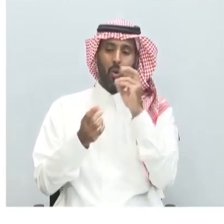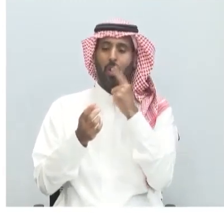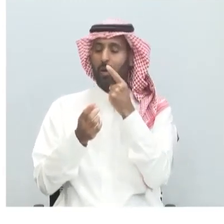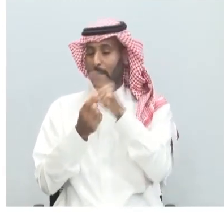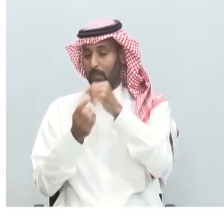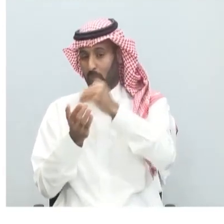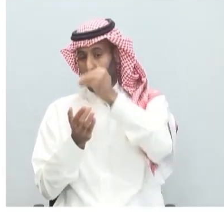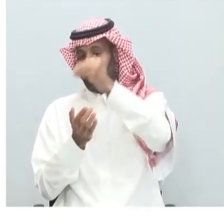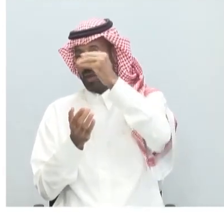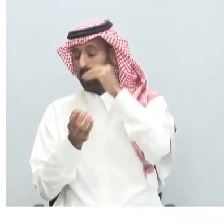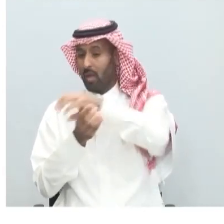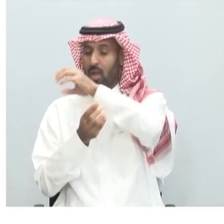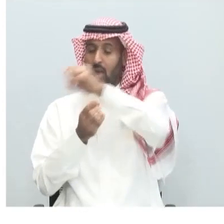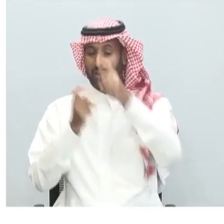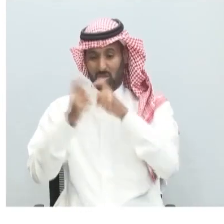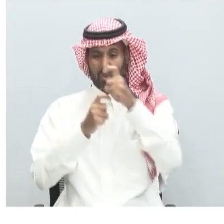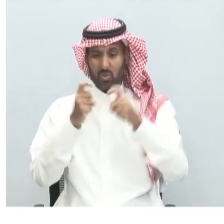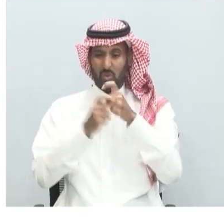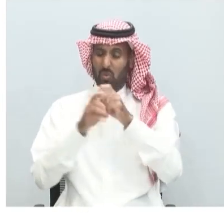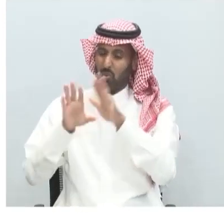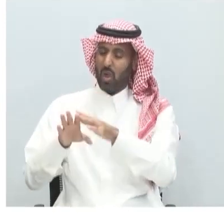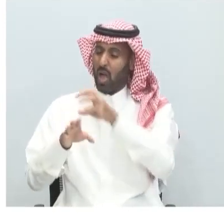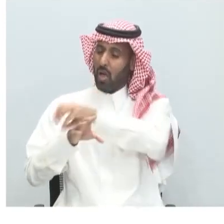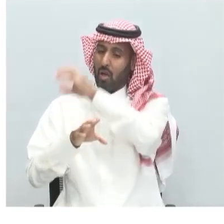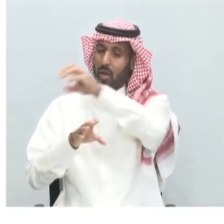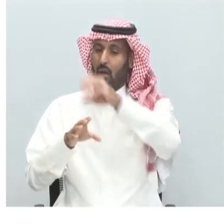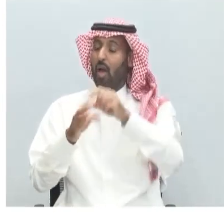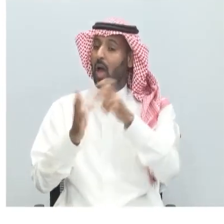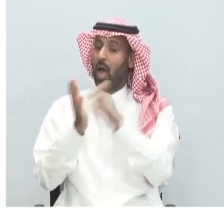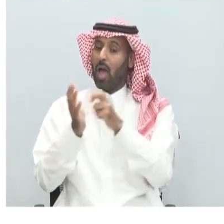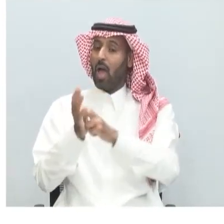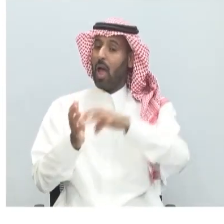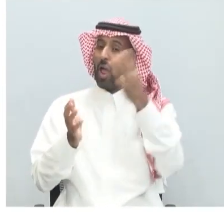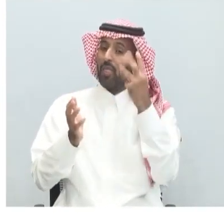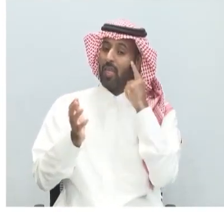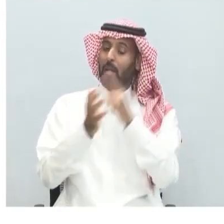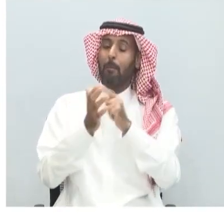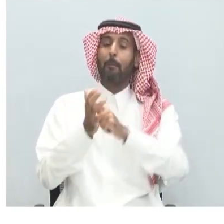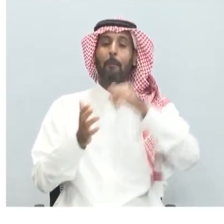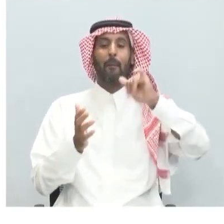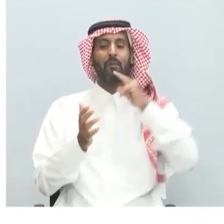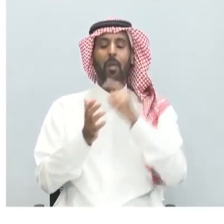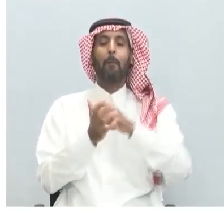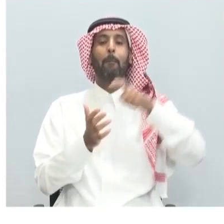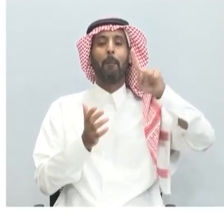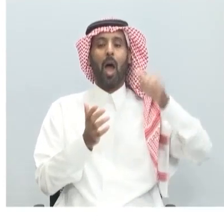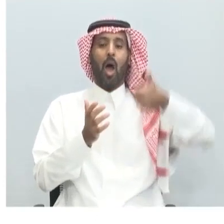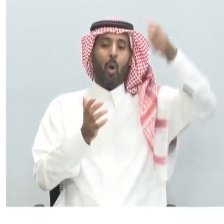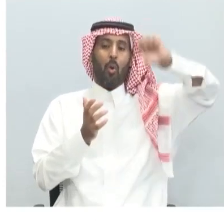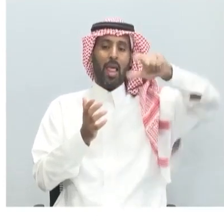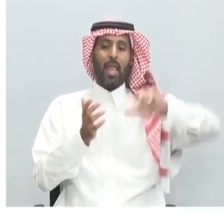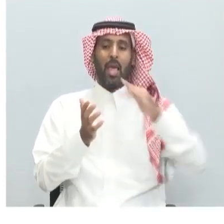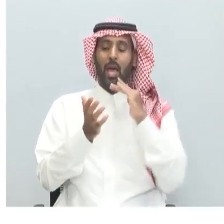الثالث التوزيع الالكتروني في الحاله المستقره القواعد الثلاث وهي مبدا افباو مبدا باولي وقاعده